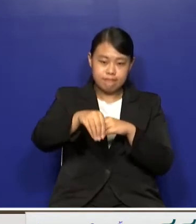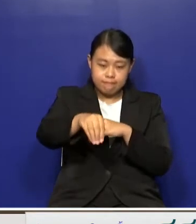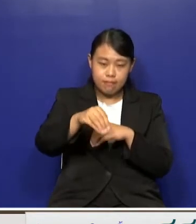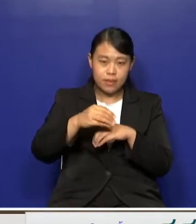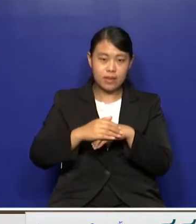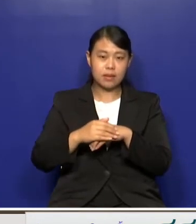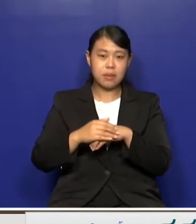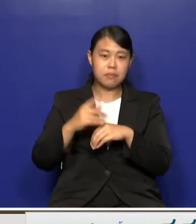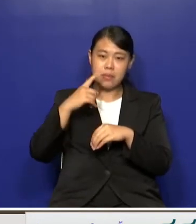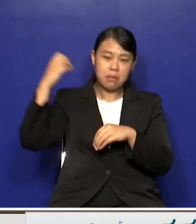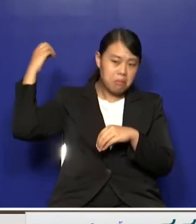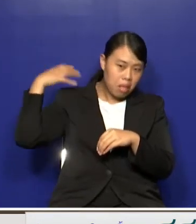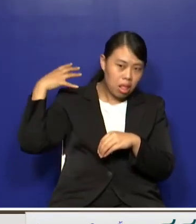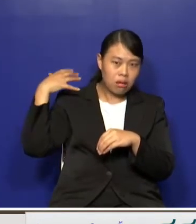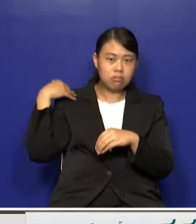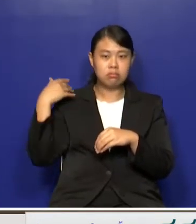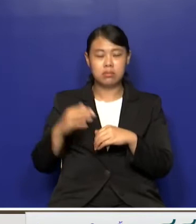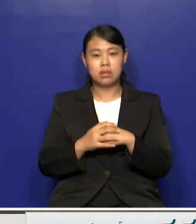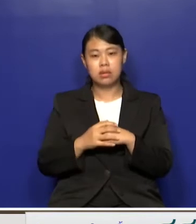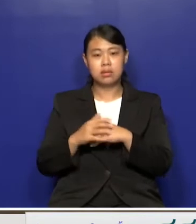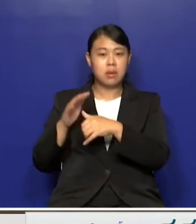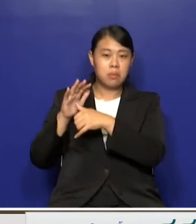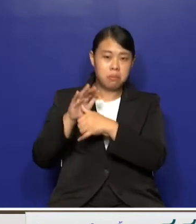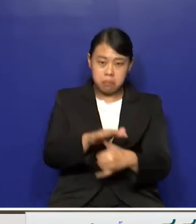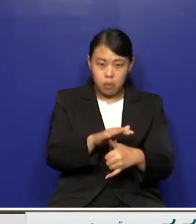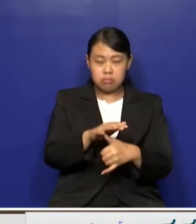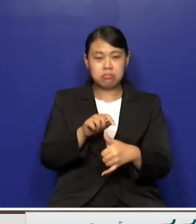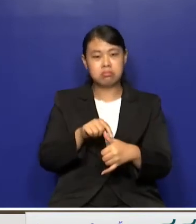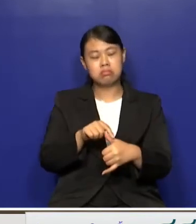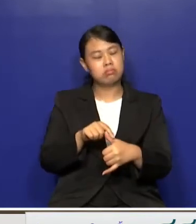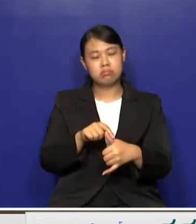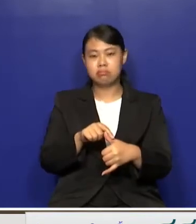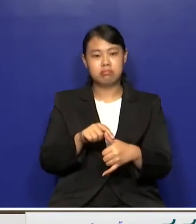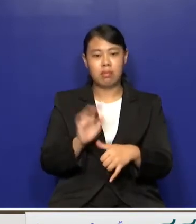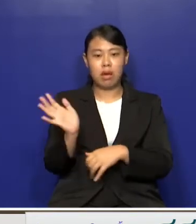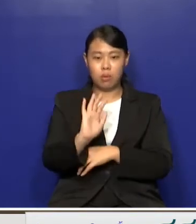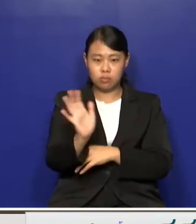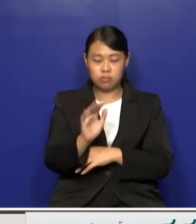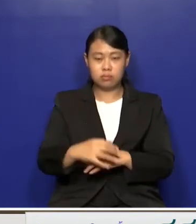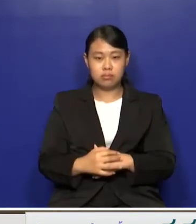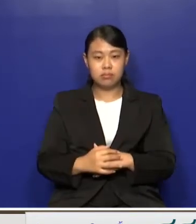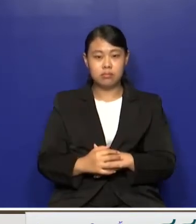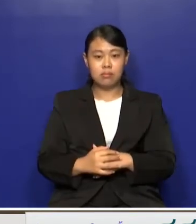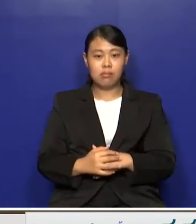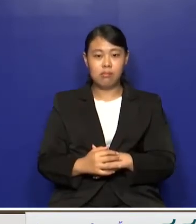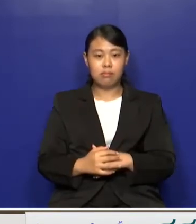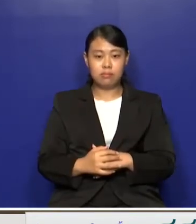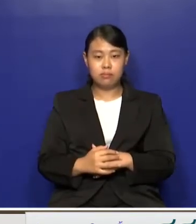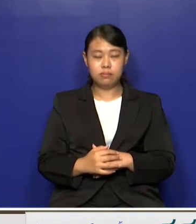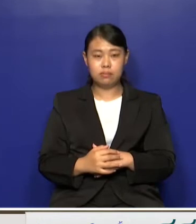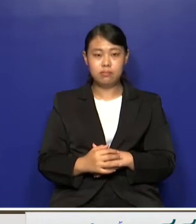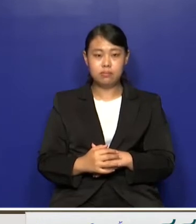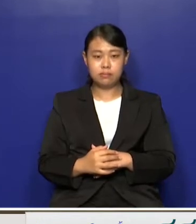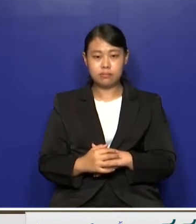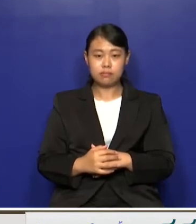ระเทศทุกท้ายก็เหยีบจมทรณีแต่ปทานทกรครับผมคิดว่าสถานการณประจุบันนี้